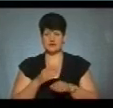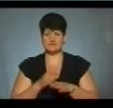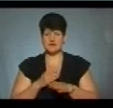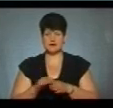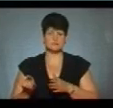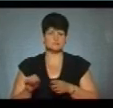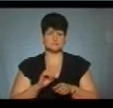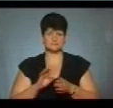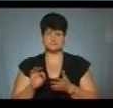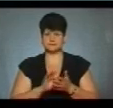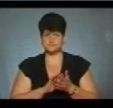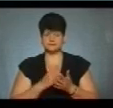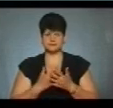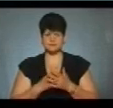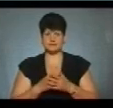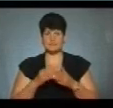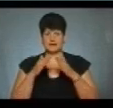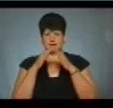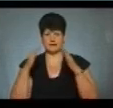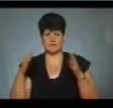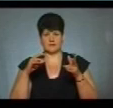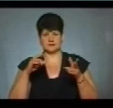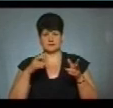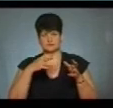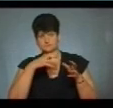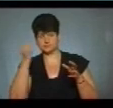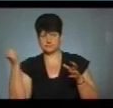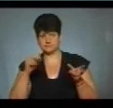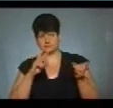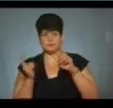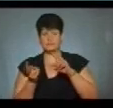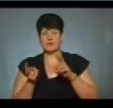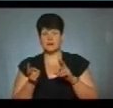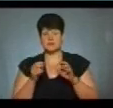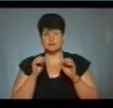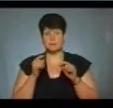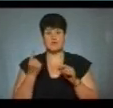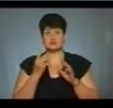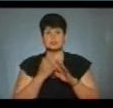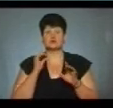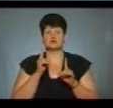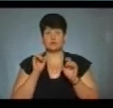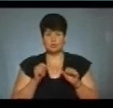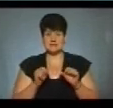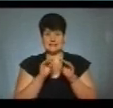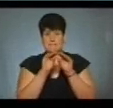миттєво. Якщо, наприклад, зірвало десь дах, це першочергове, що можна, це накрити плівкою,